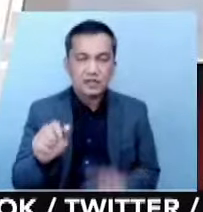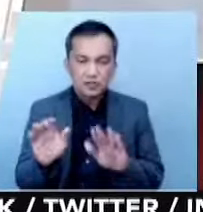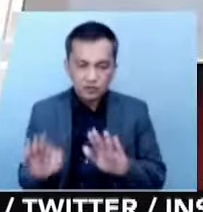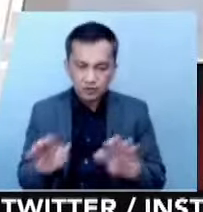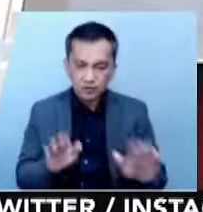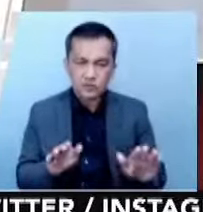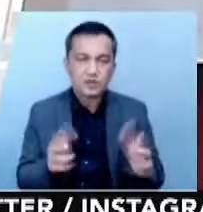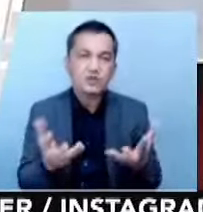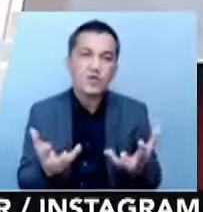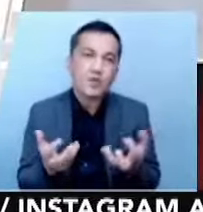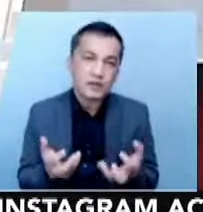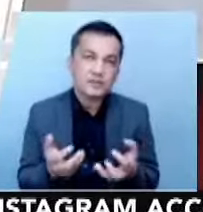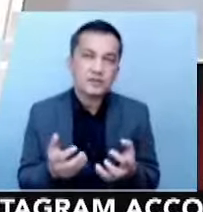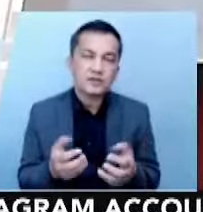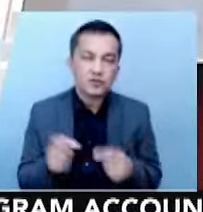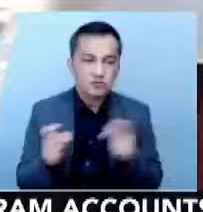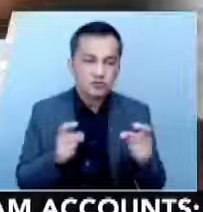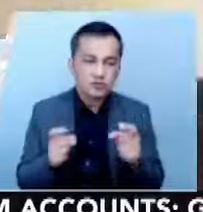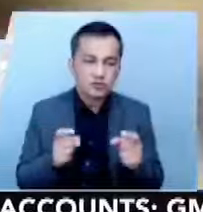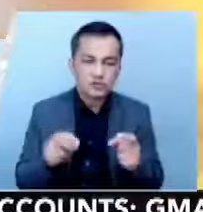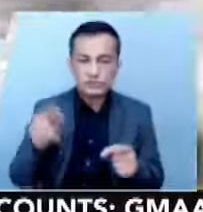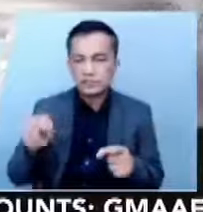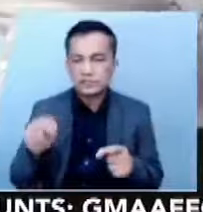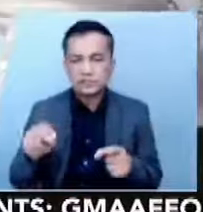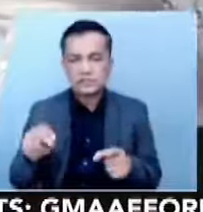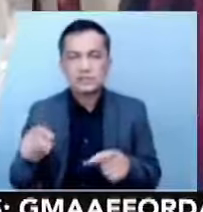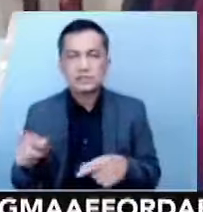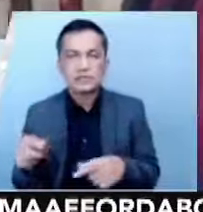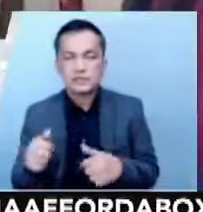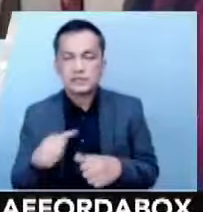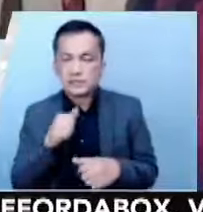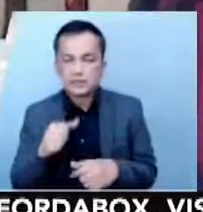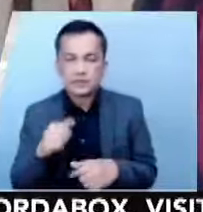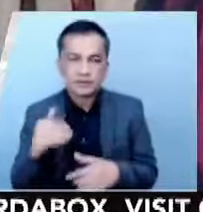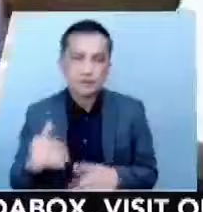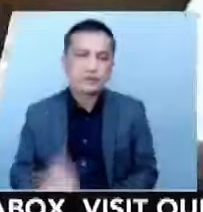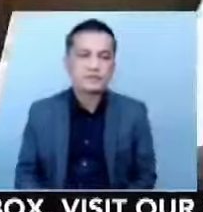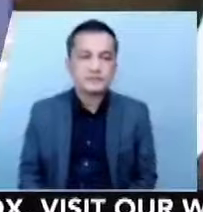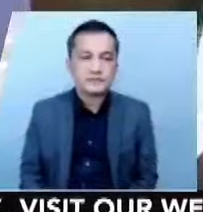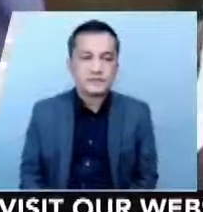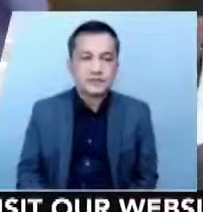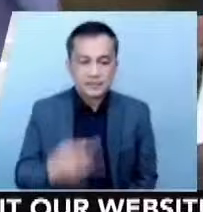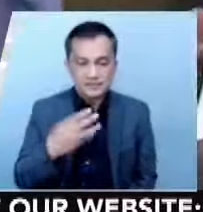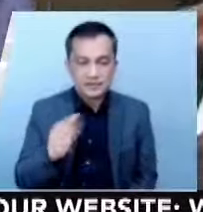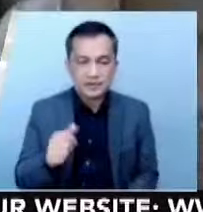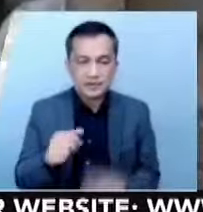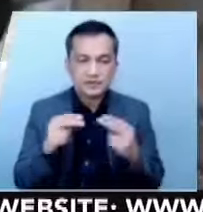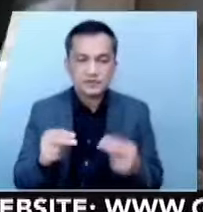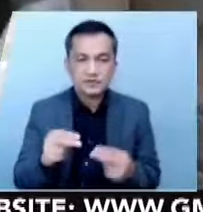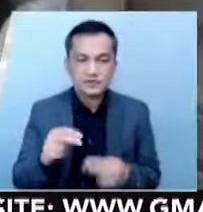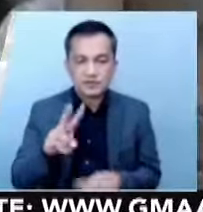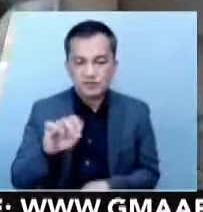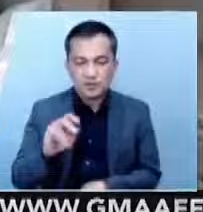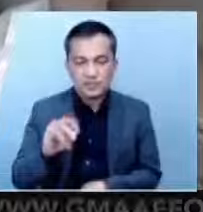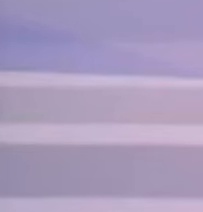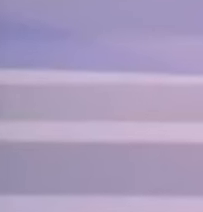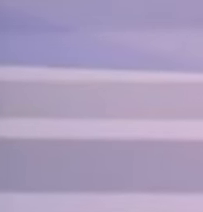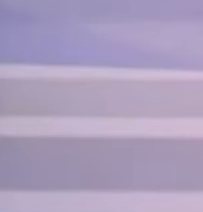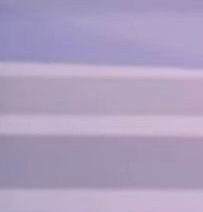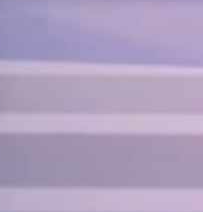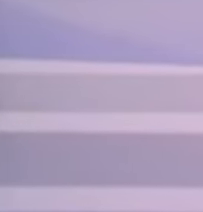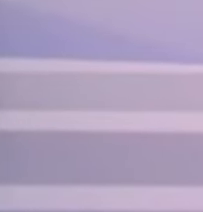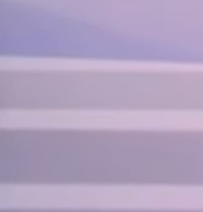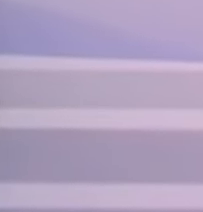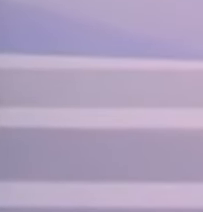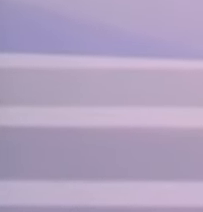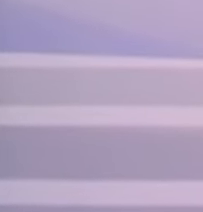so that the needs of the others will be met. Para sa GMA Integrated News, Bon Aquino nakatutok 24 oras.